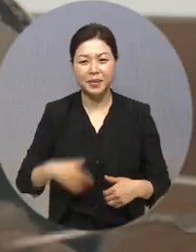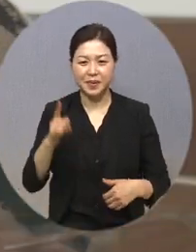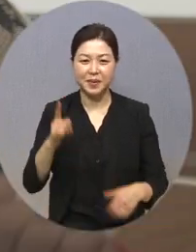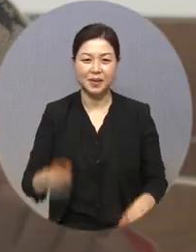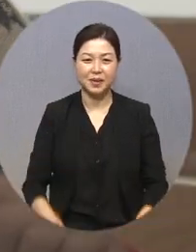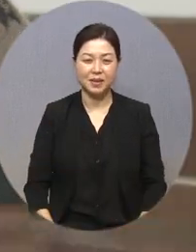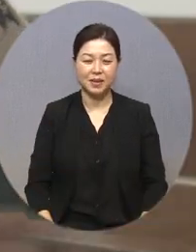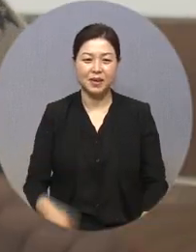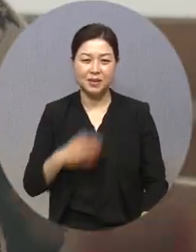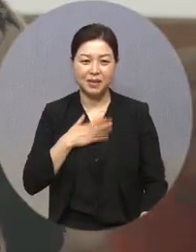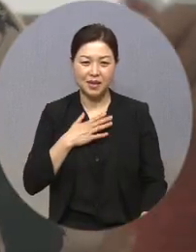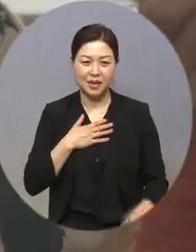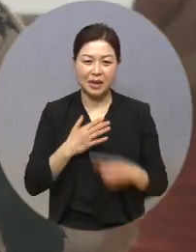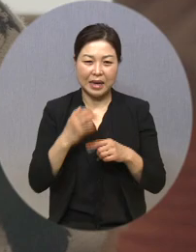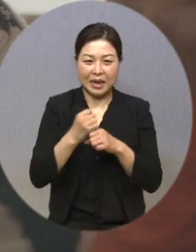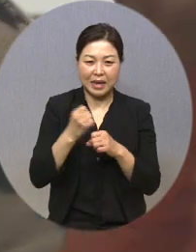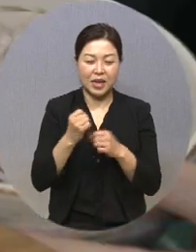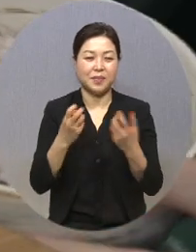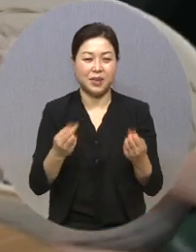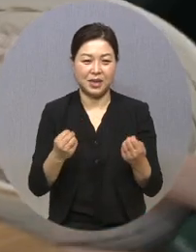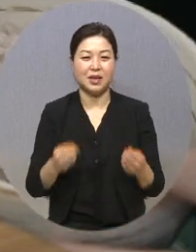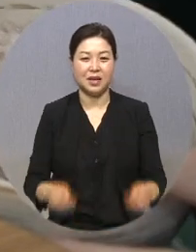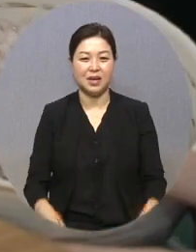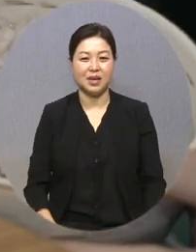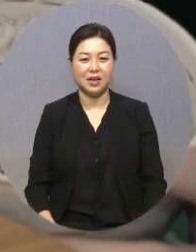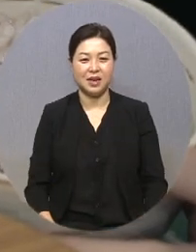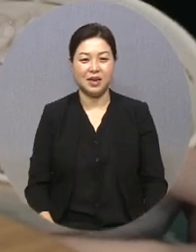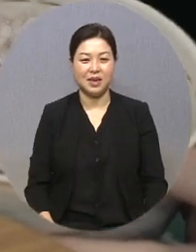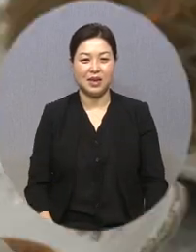원래 덤방대가지고 아깝이.